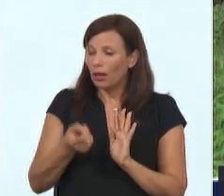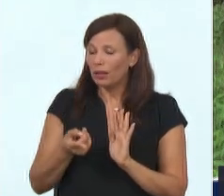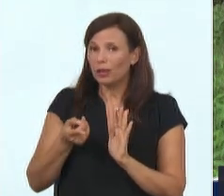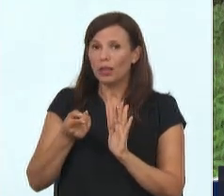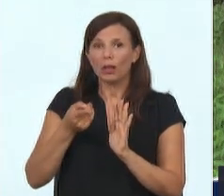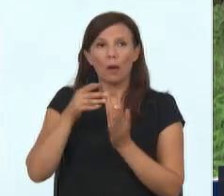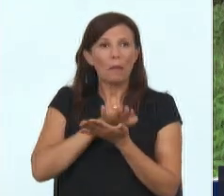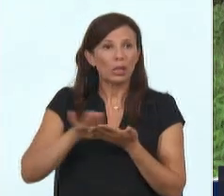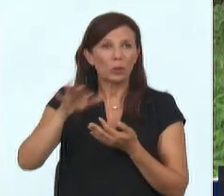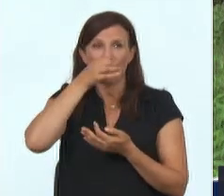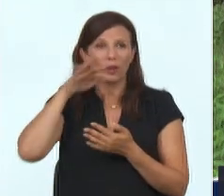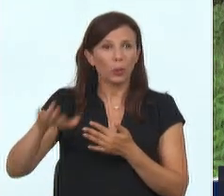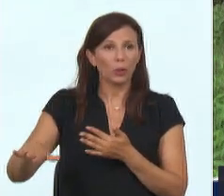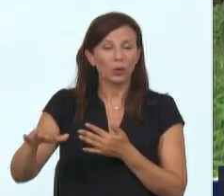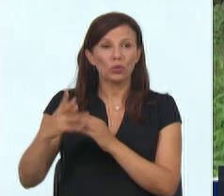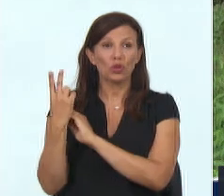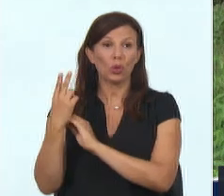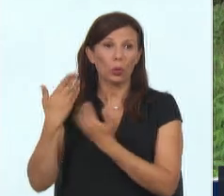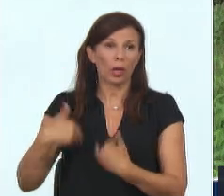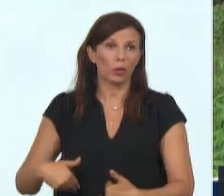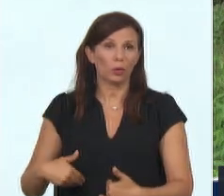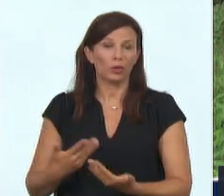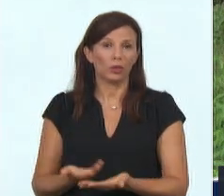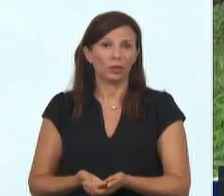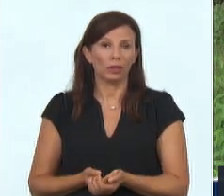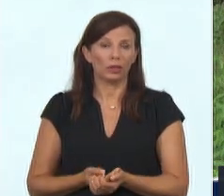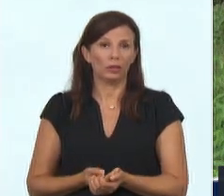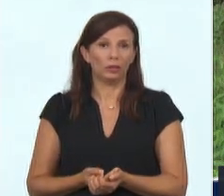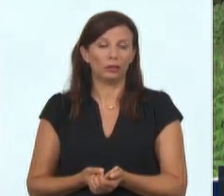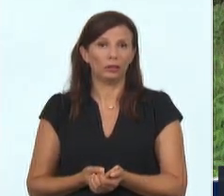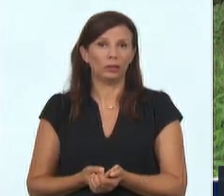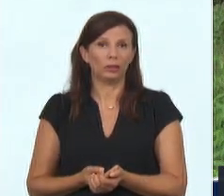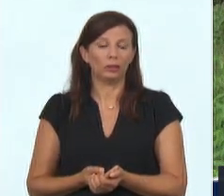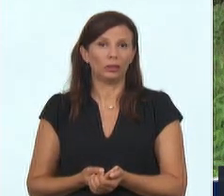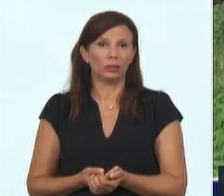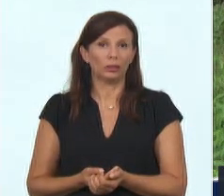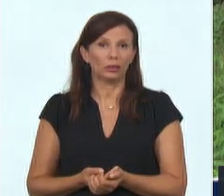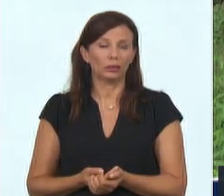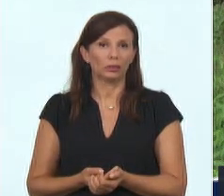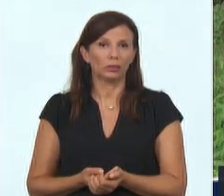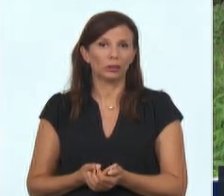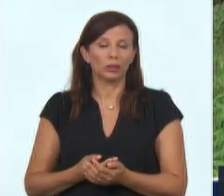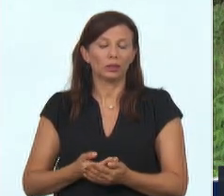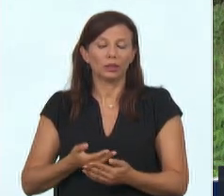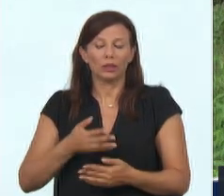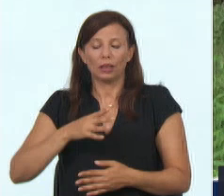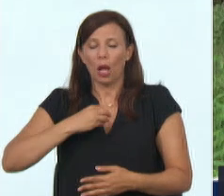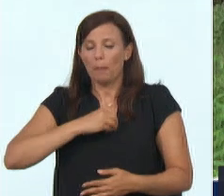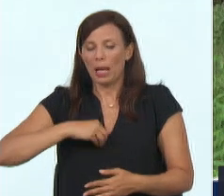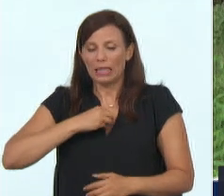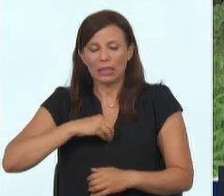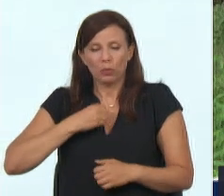הפקירו אותנו, שפשוט שיקרו לנו. יש לי... איסורי מצפון כל כך